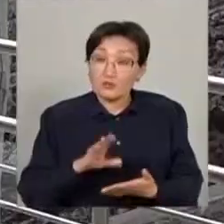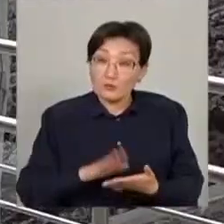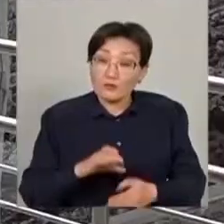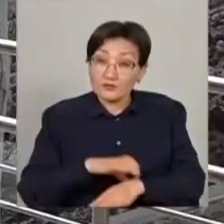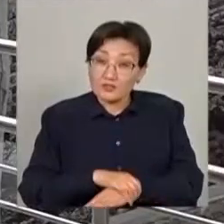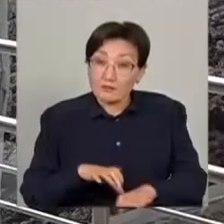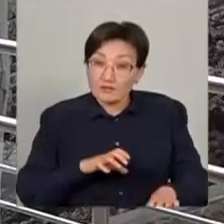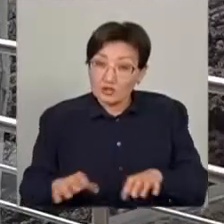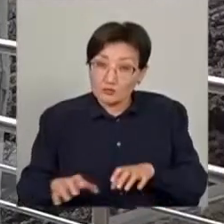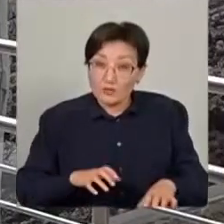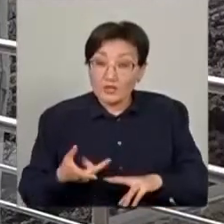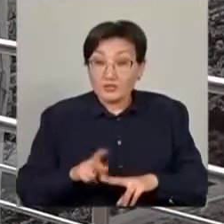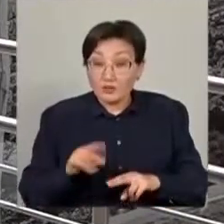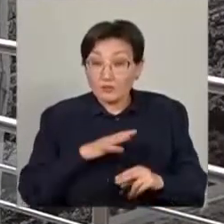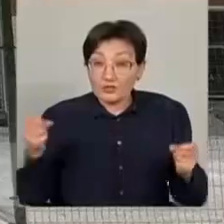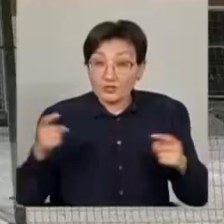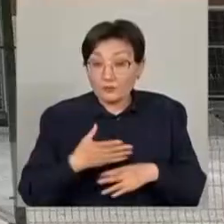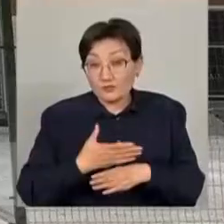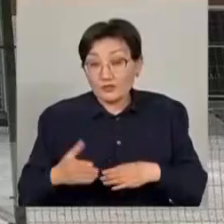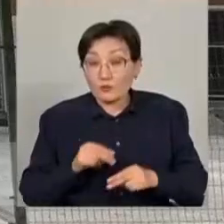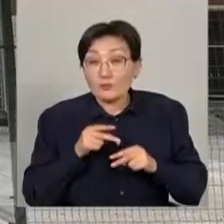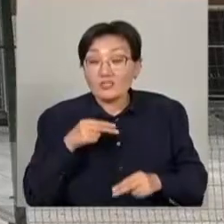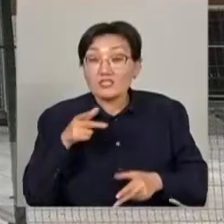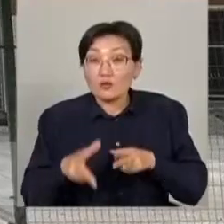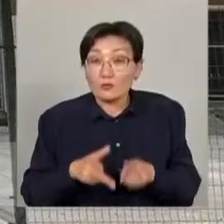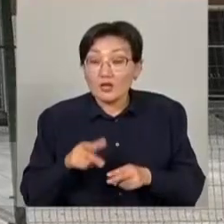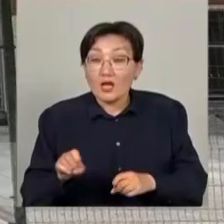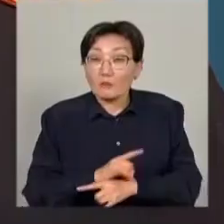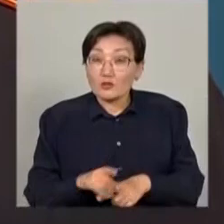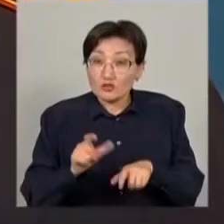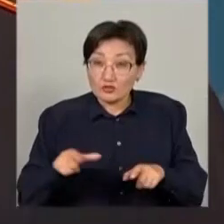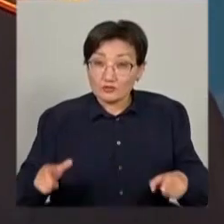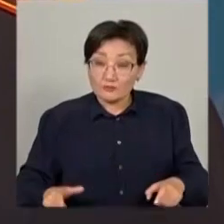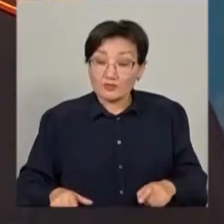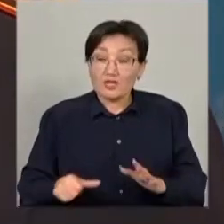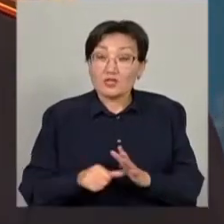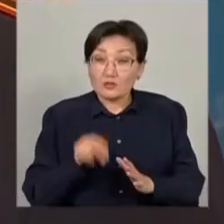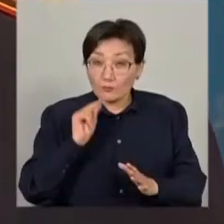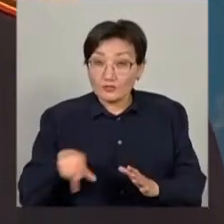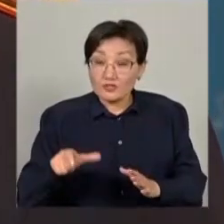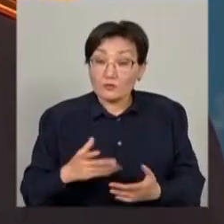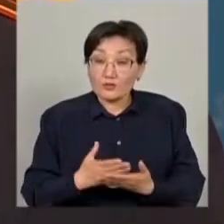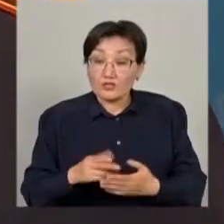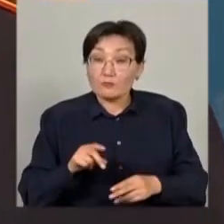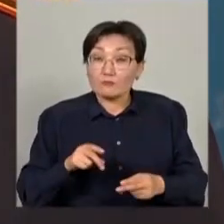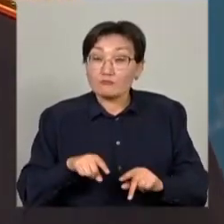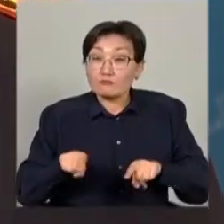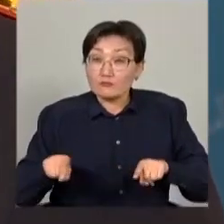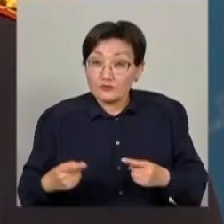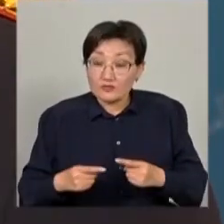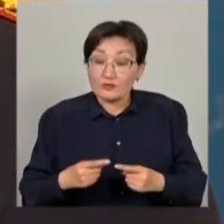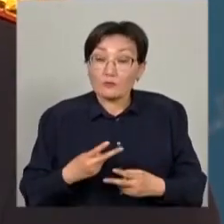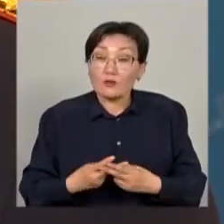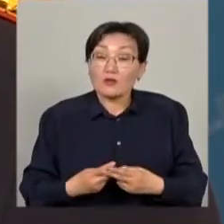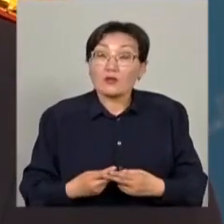факты мошенничества. Об этом стало известно после обращения обманутых дольщиков. Шестеро подозреваемых находятся под стражей. Производство